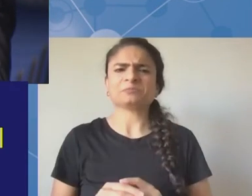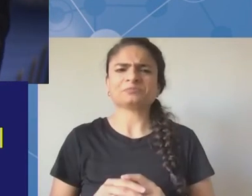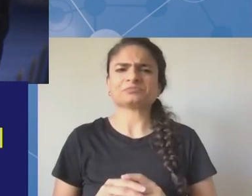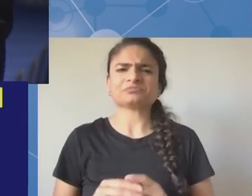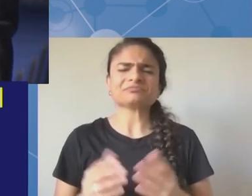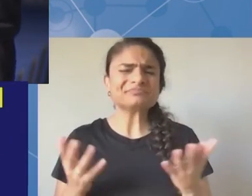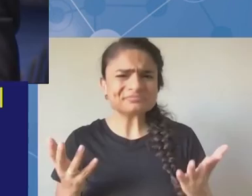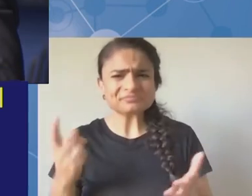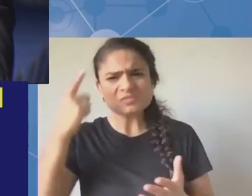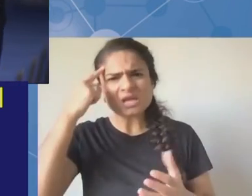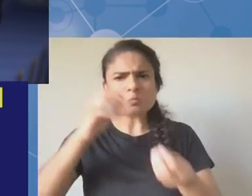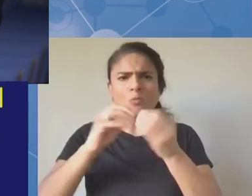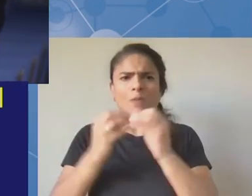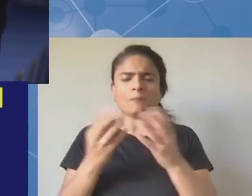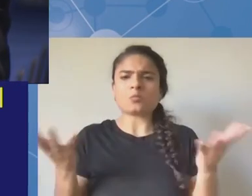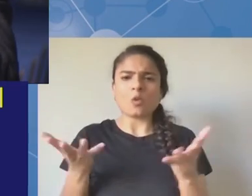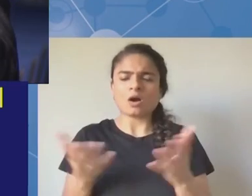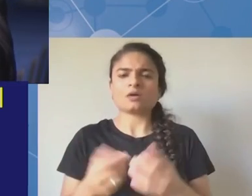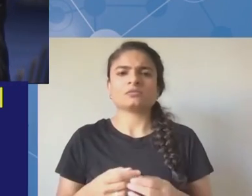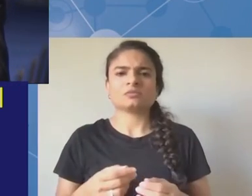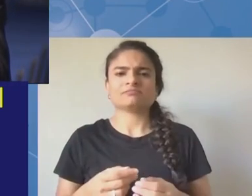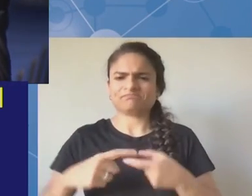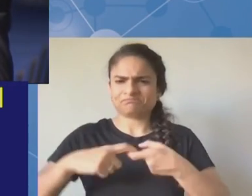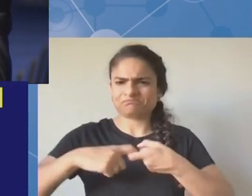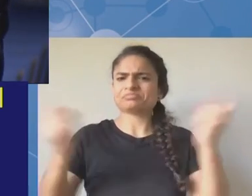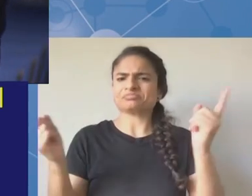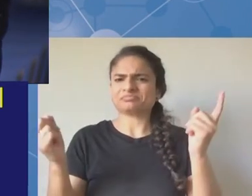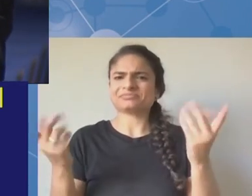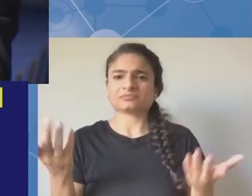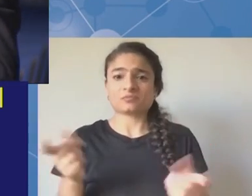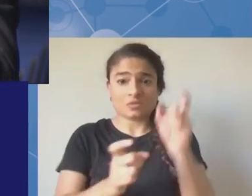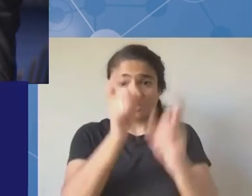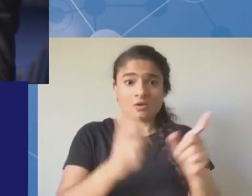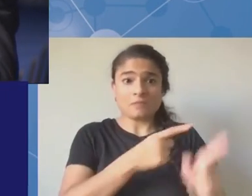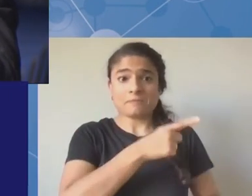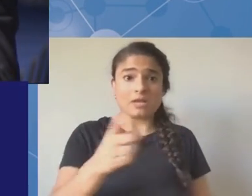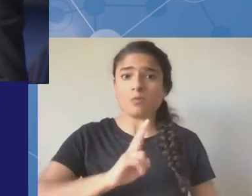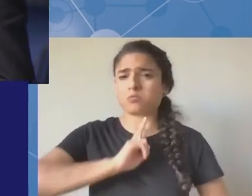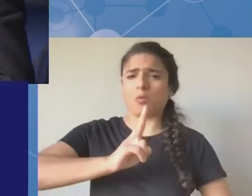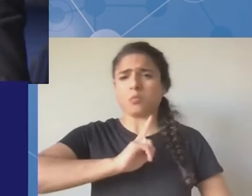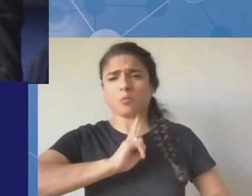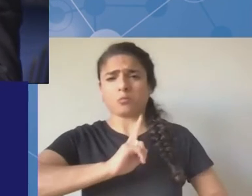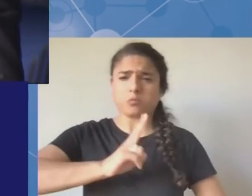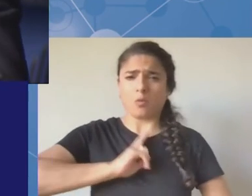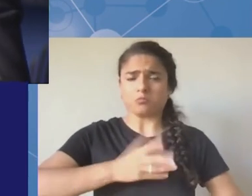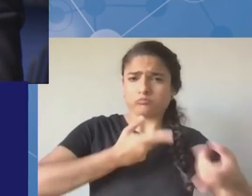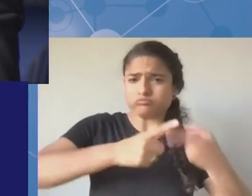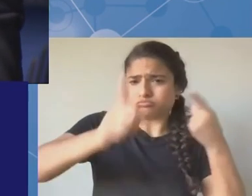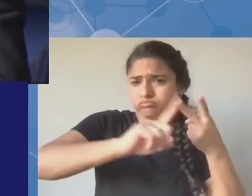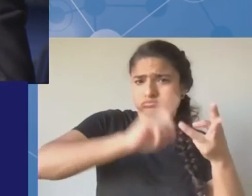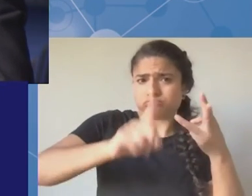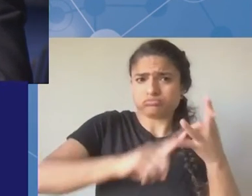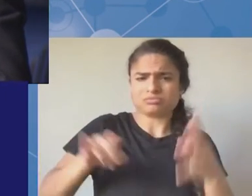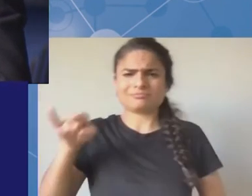из разных уголков мира могут быть выслушаны. И, по-моему, проблема состоит в том, что все еще